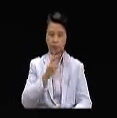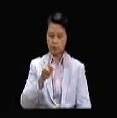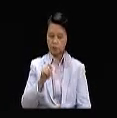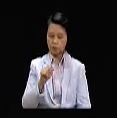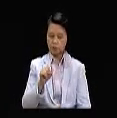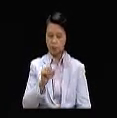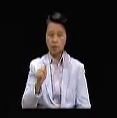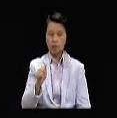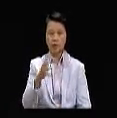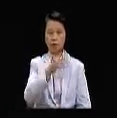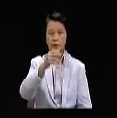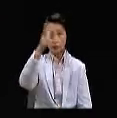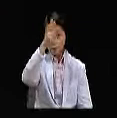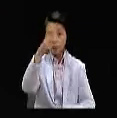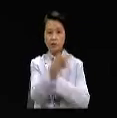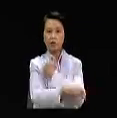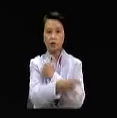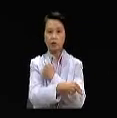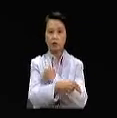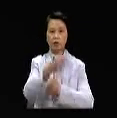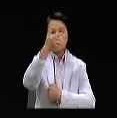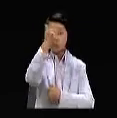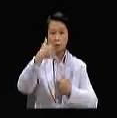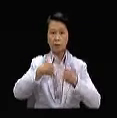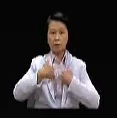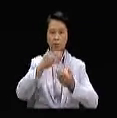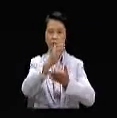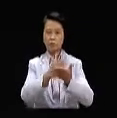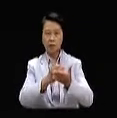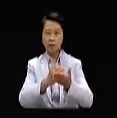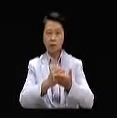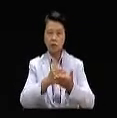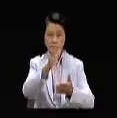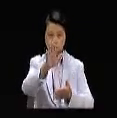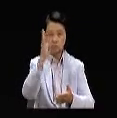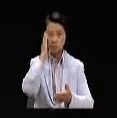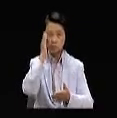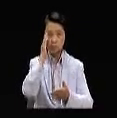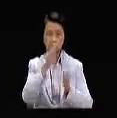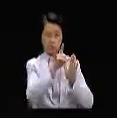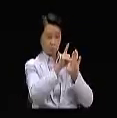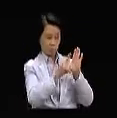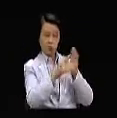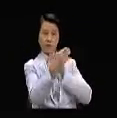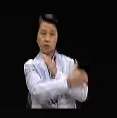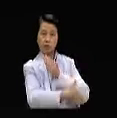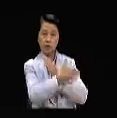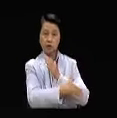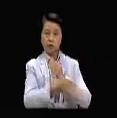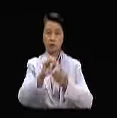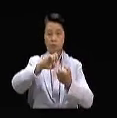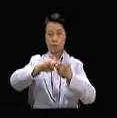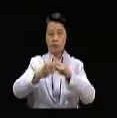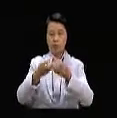Karena ada Bop kabel sebagaimana kita tahu bahwa dalam kelembagaan negara the isu